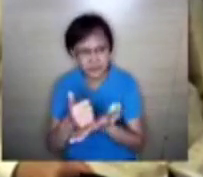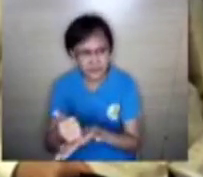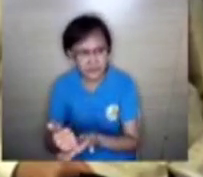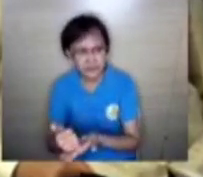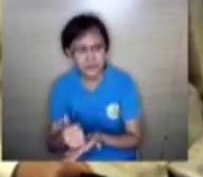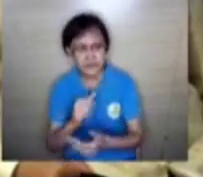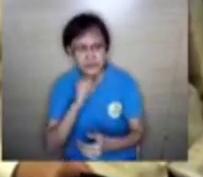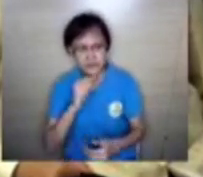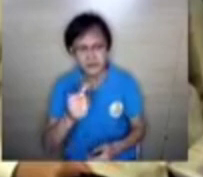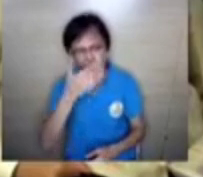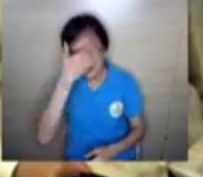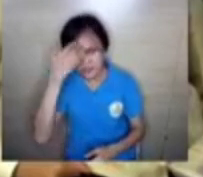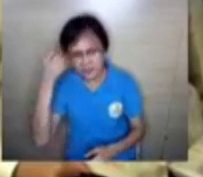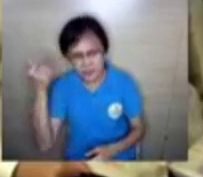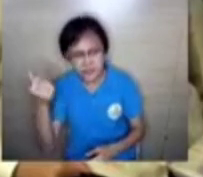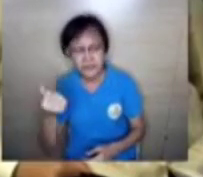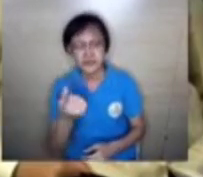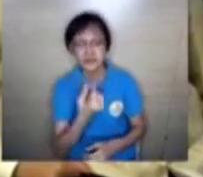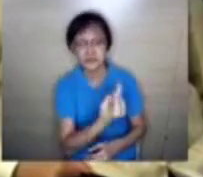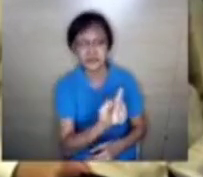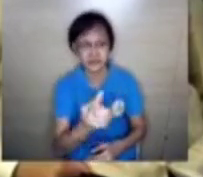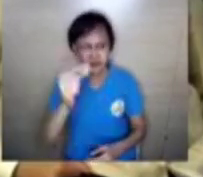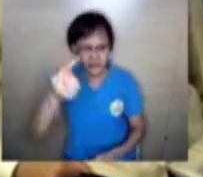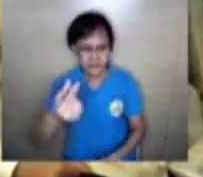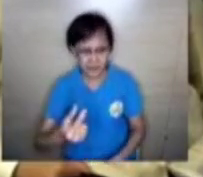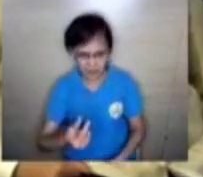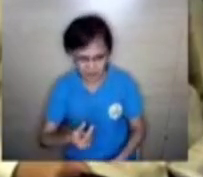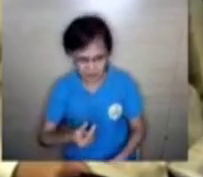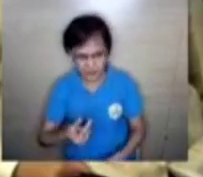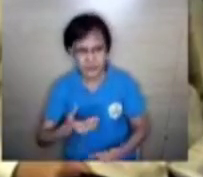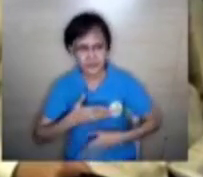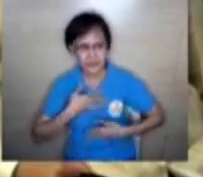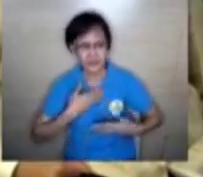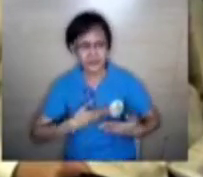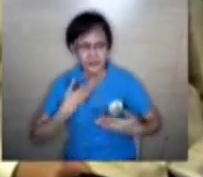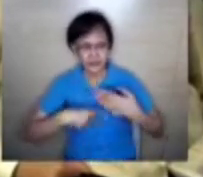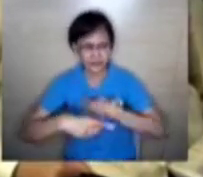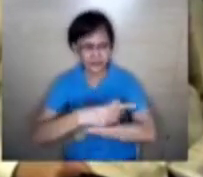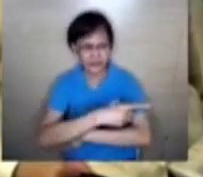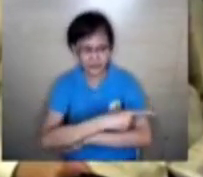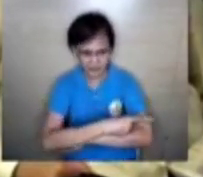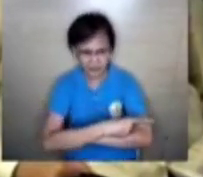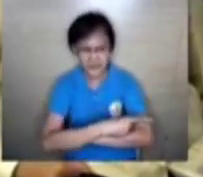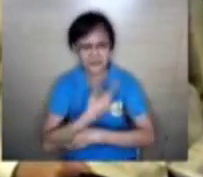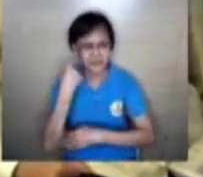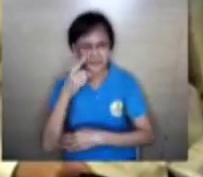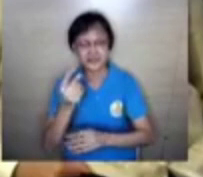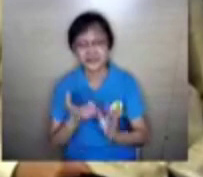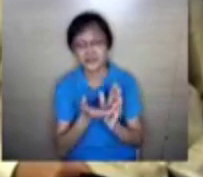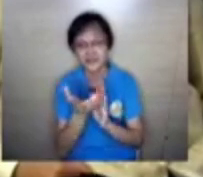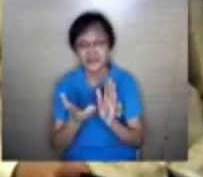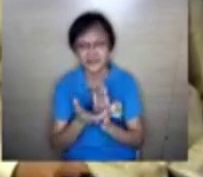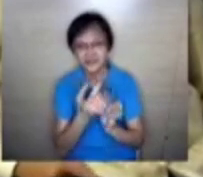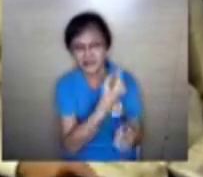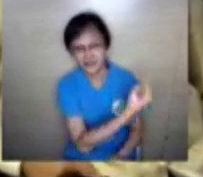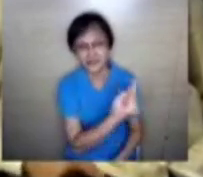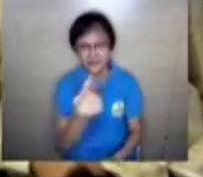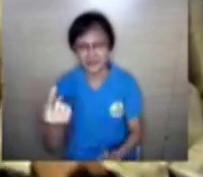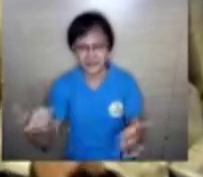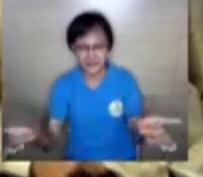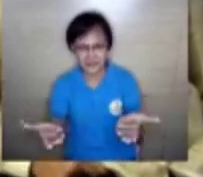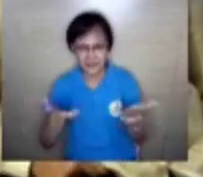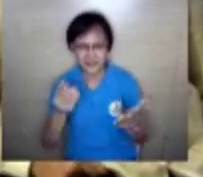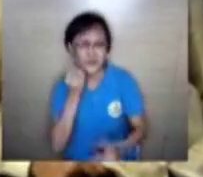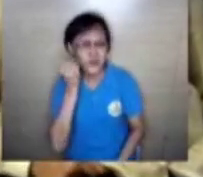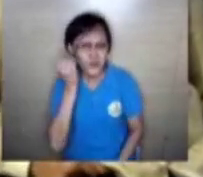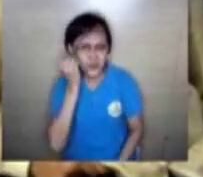makalimutan, mabatiin ko rin po kayo ng isang maligayang araw ng Pasig. Happy Pasig Day po sa bawat isa sa atin.